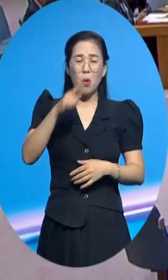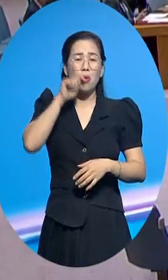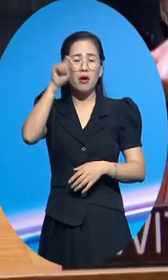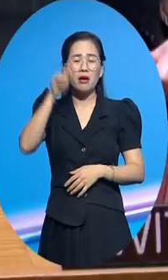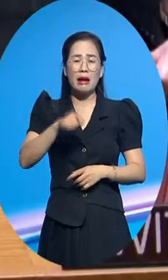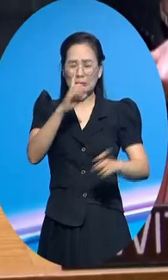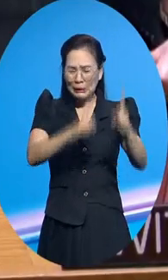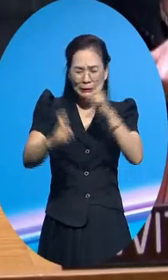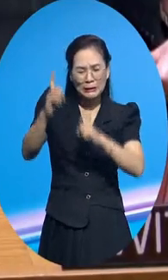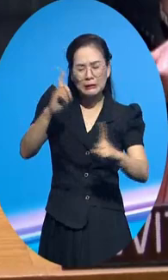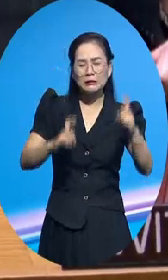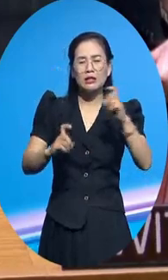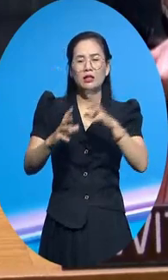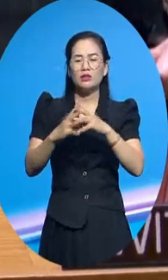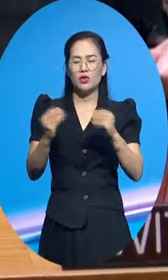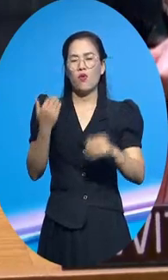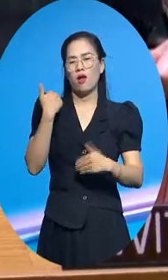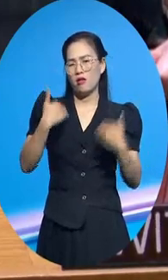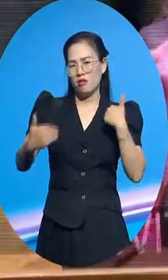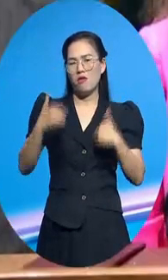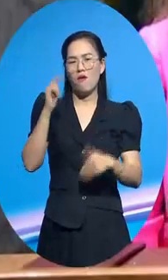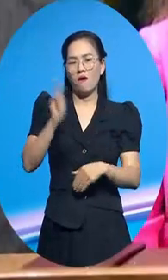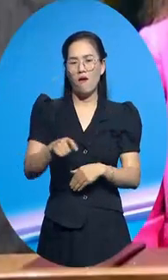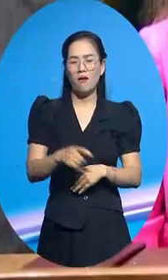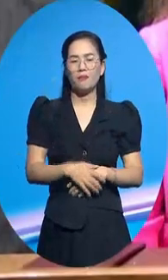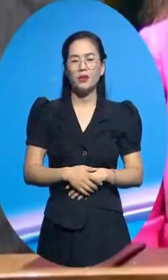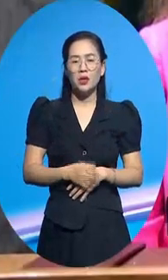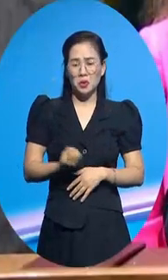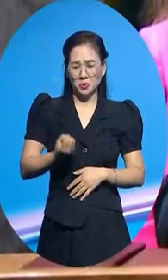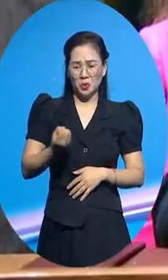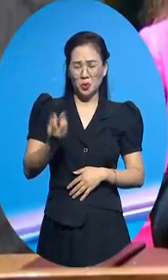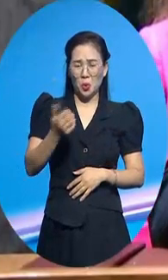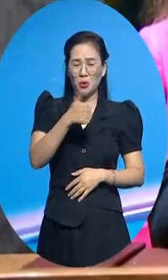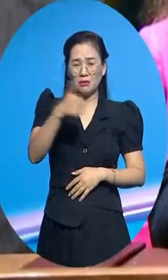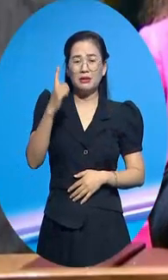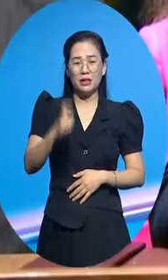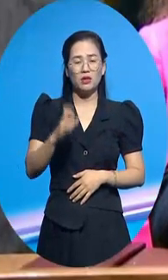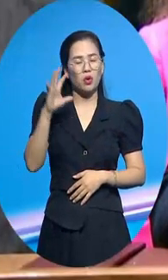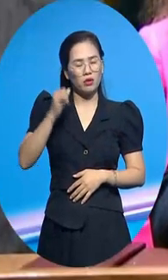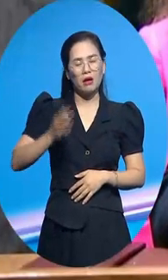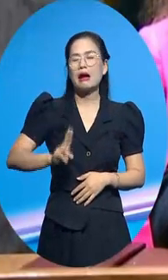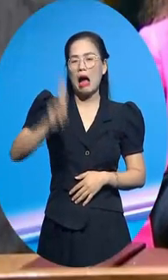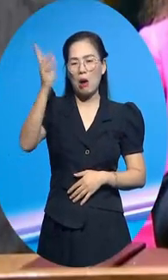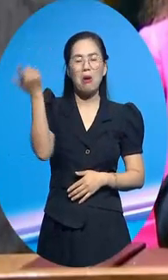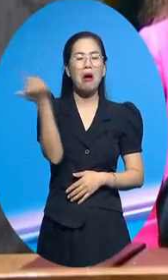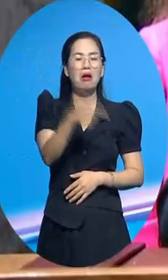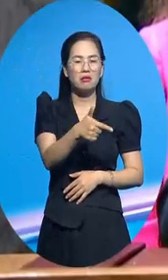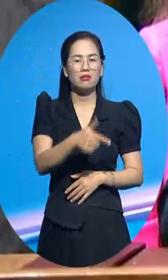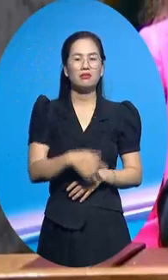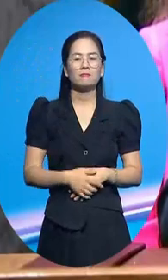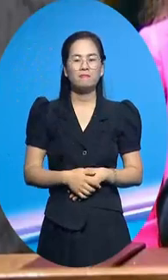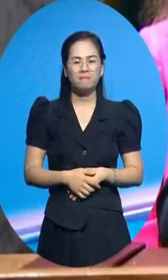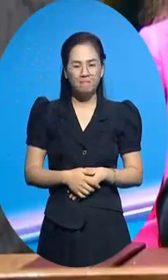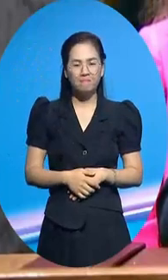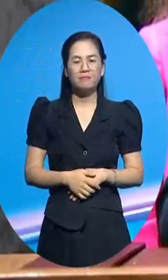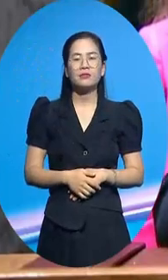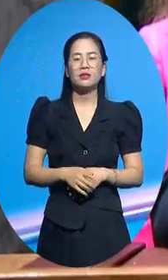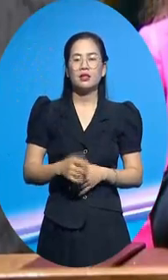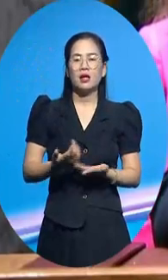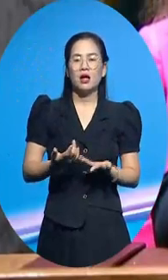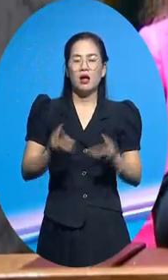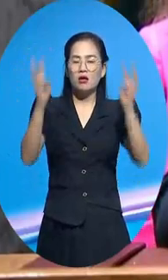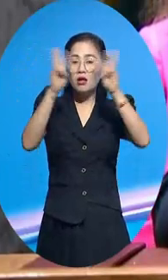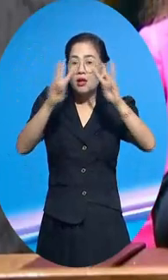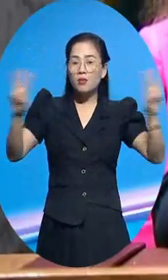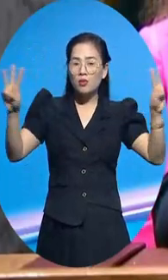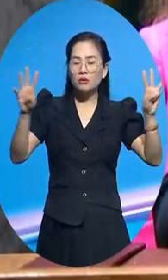Ukraine từ ngày 24 tháng 2 năm ngoái. Con số thực tế có thể còn cao hơn. Đại diện cấp cao về giải trừ quân bị của Liên Hiệp Quốc